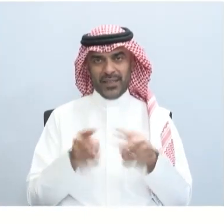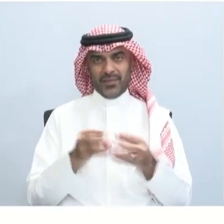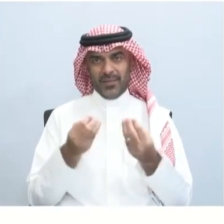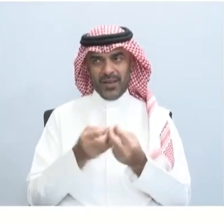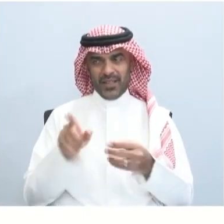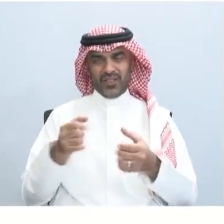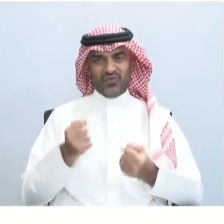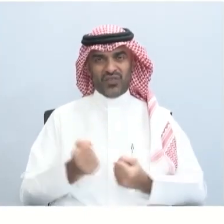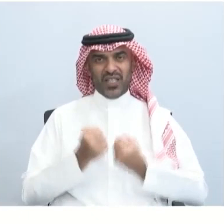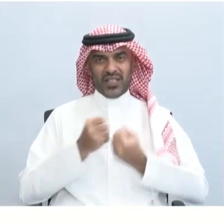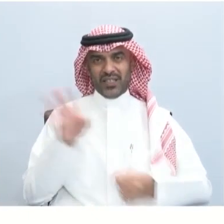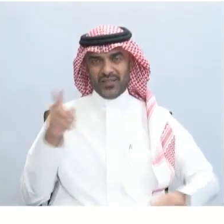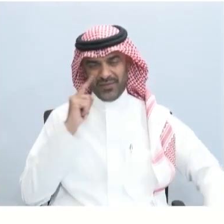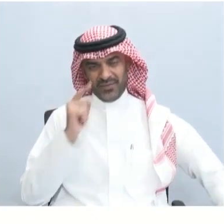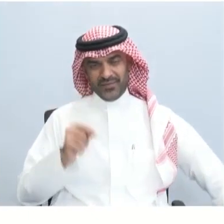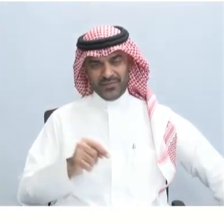النشاط